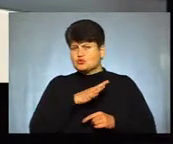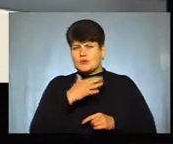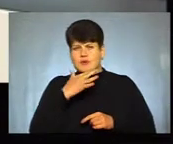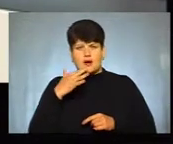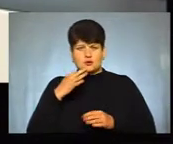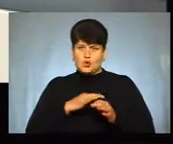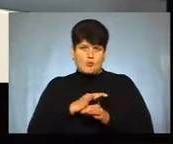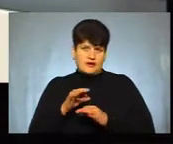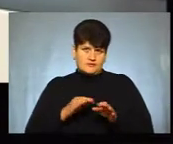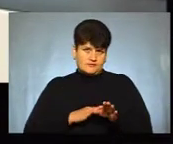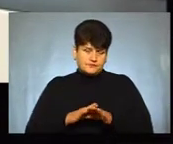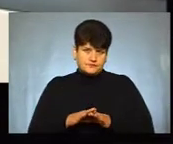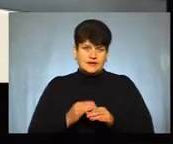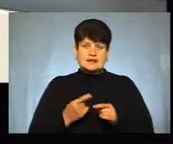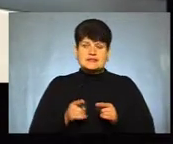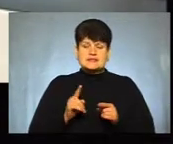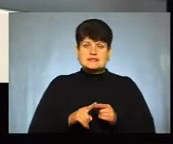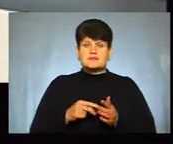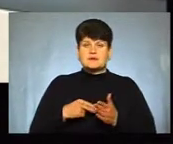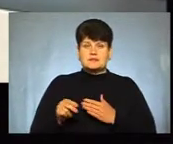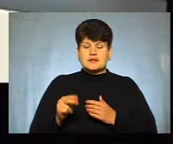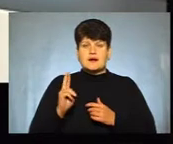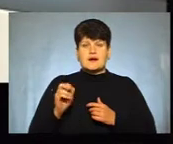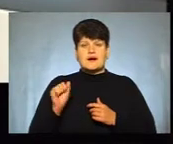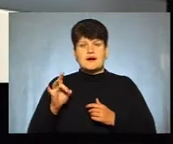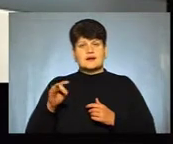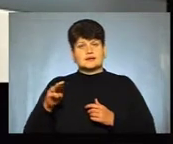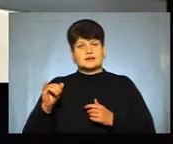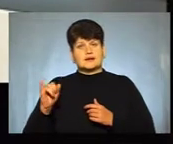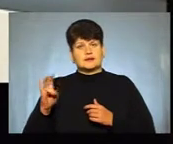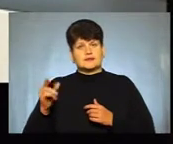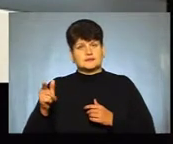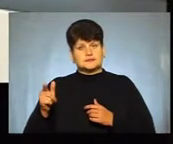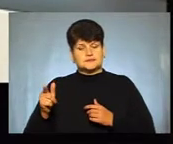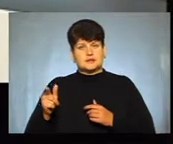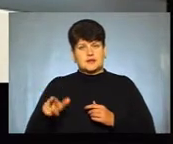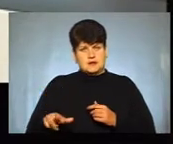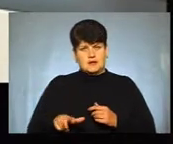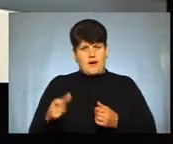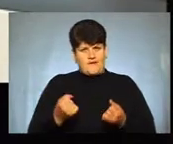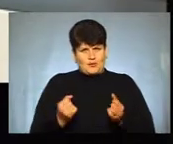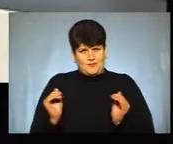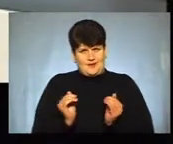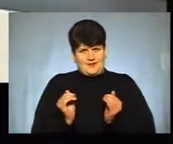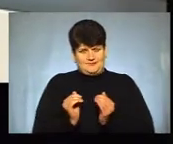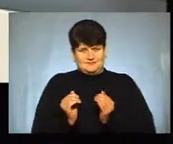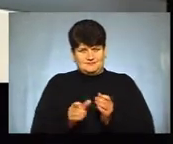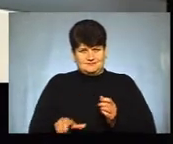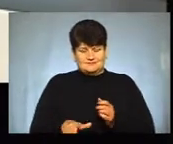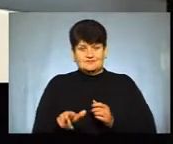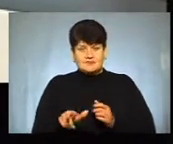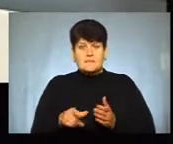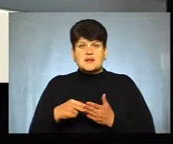проектів реалізовано. Це від придбання картингів, тобто для картингів траси, це автомобілів, до